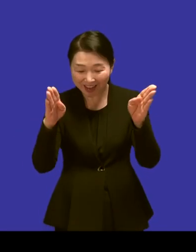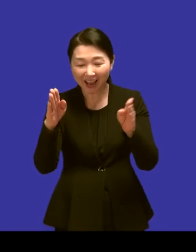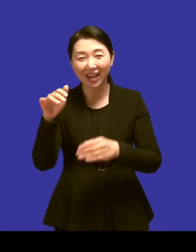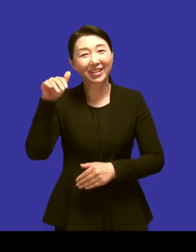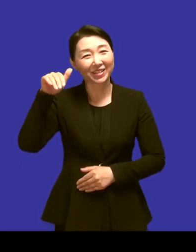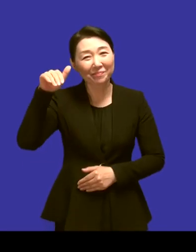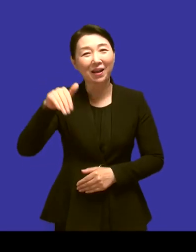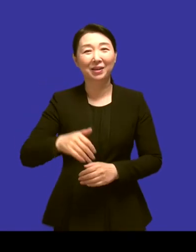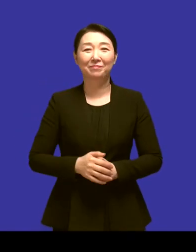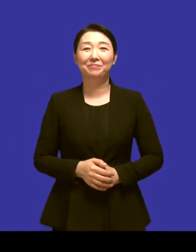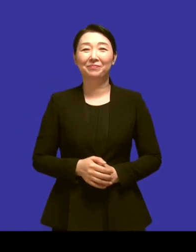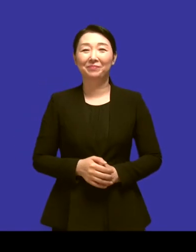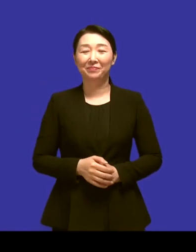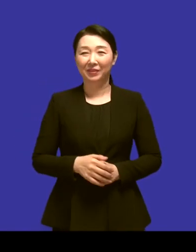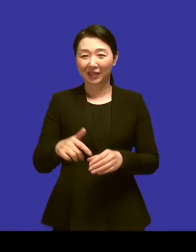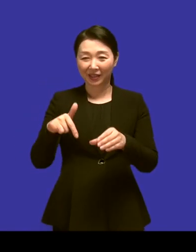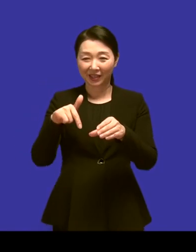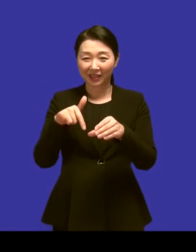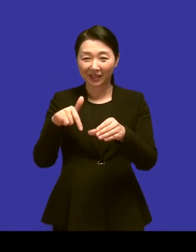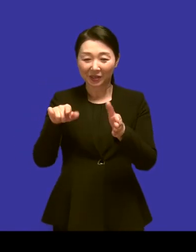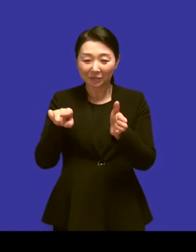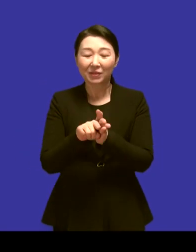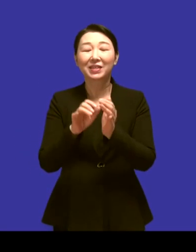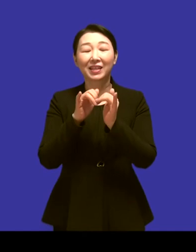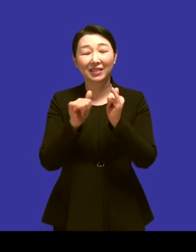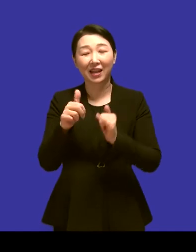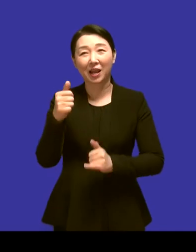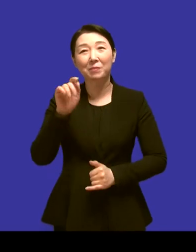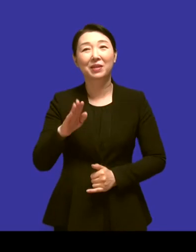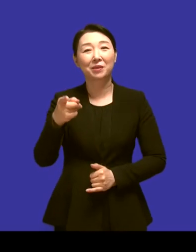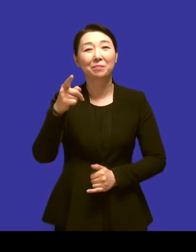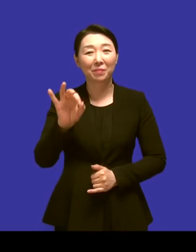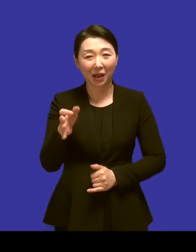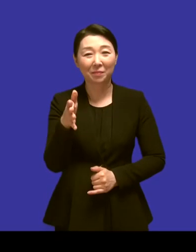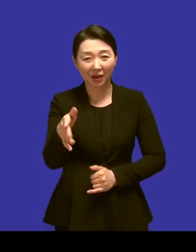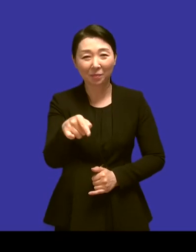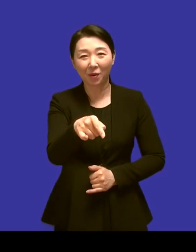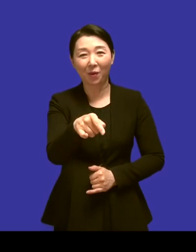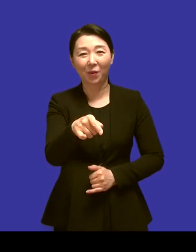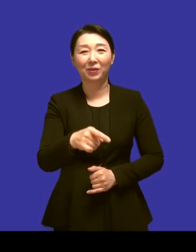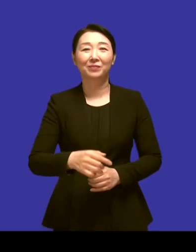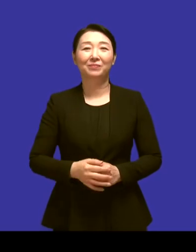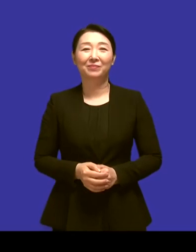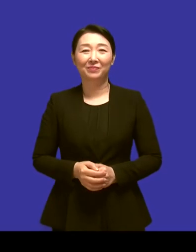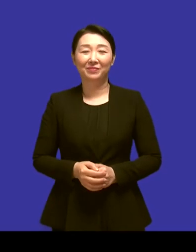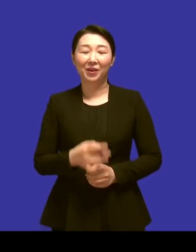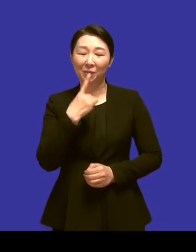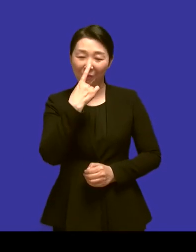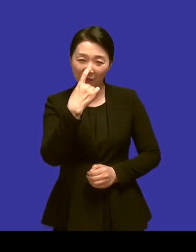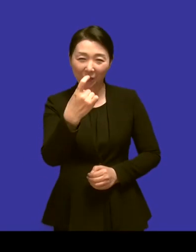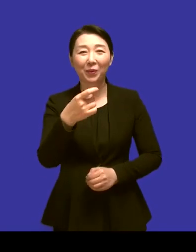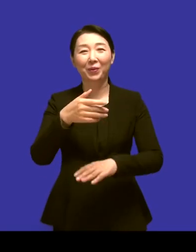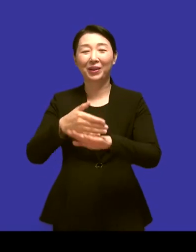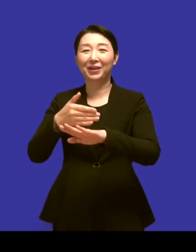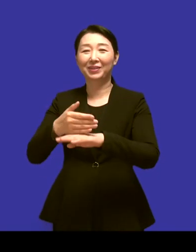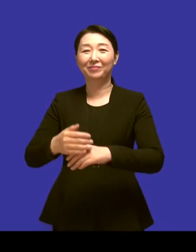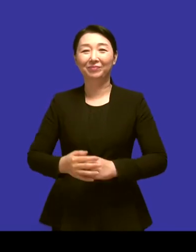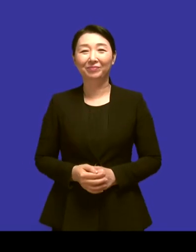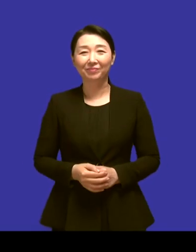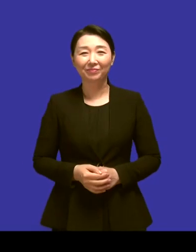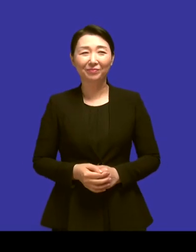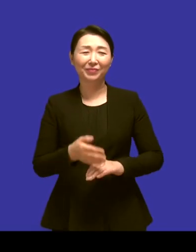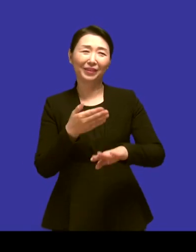열었습니다. 크리스찬 래퍼입니다. 아는 딜라이트 모셨습니다. 안녕하세요. 아, 안녕하십니까. 반갑습니다. 아, 멋진 무대였어요. 감사합니다. 예. 야,